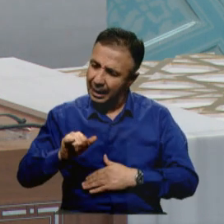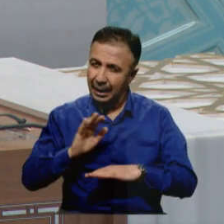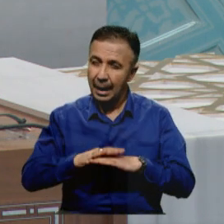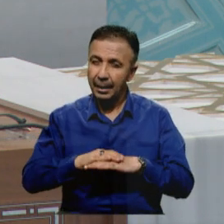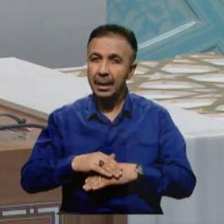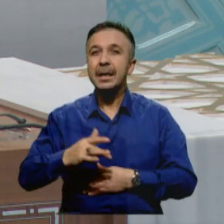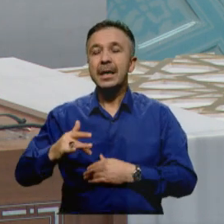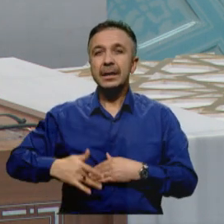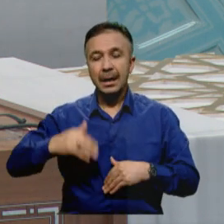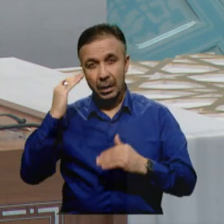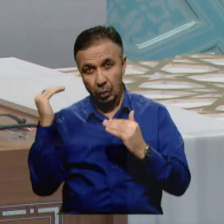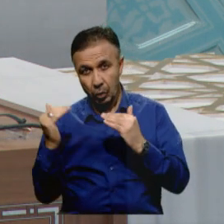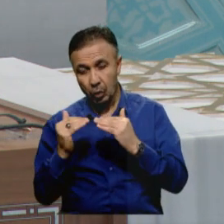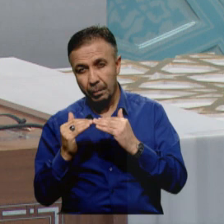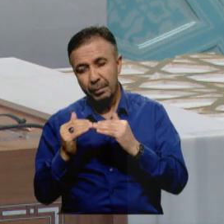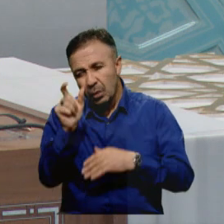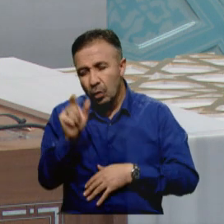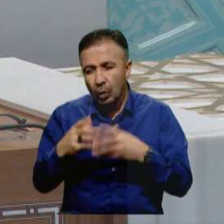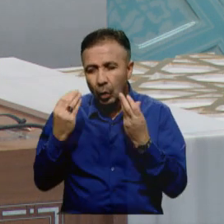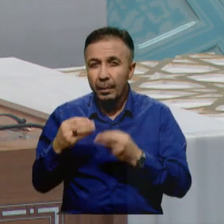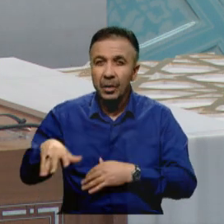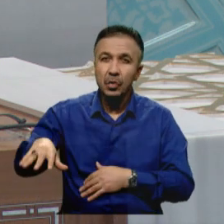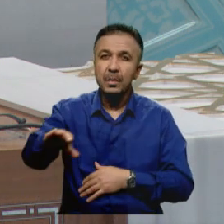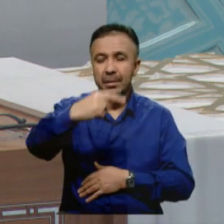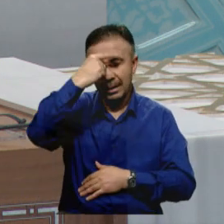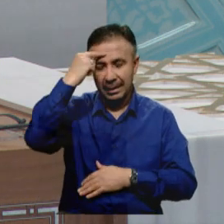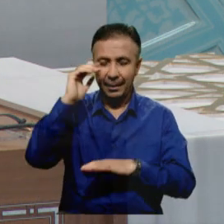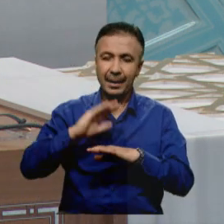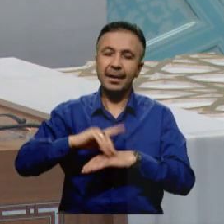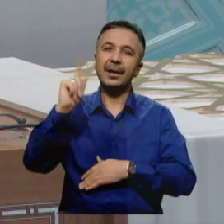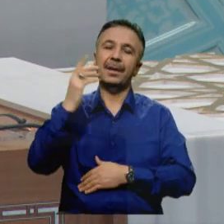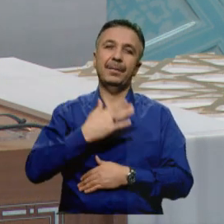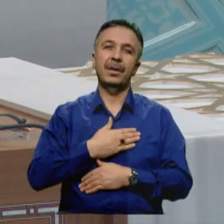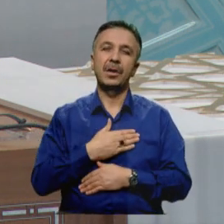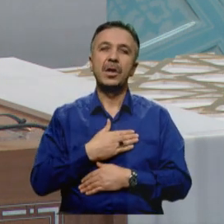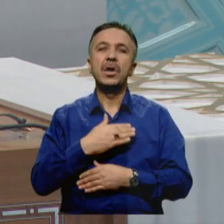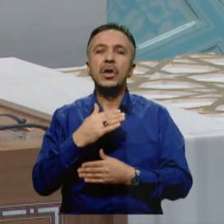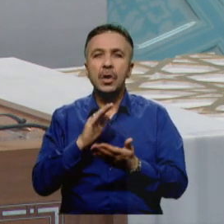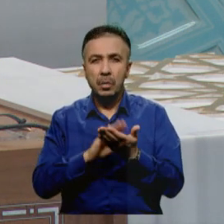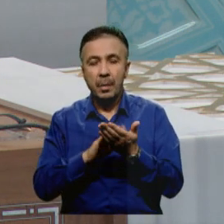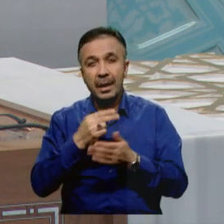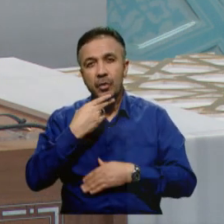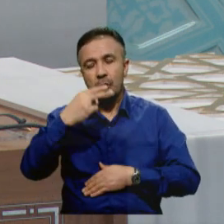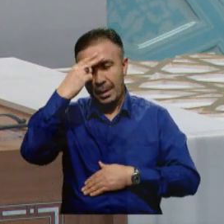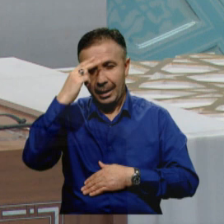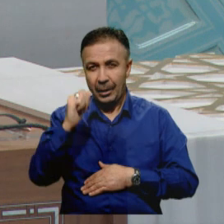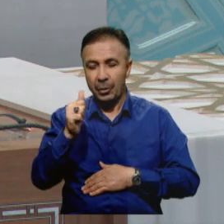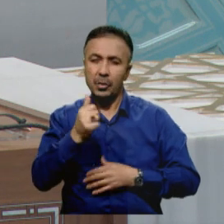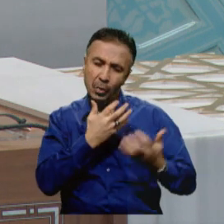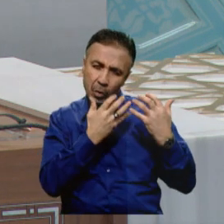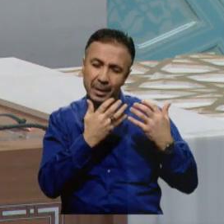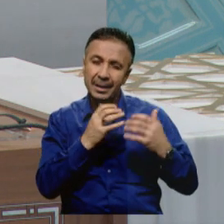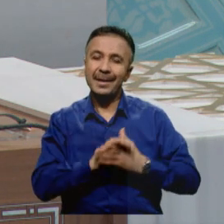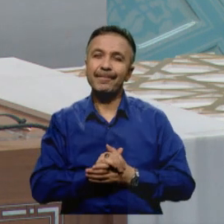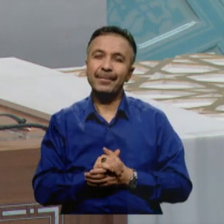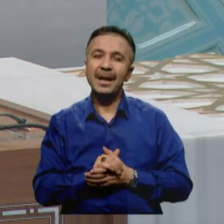bir kul olabilmeyi cümlemize nasip eyle ya Rabbi. Mübarek Cuma günü hürmetine maddeten manen